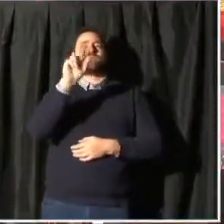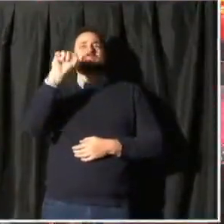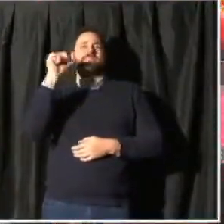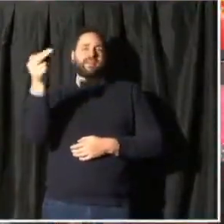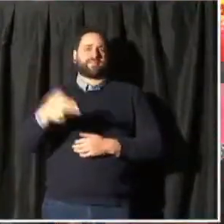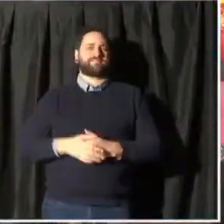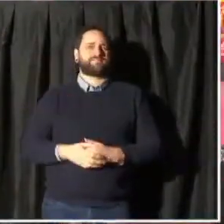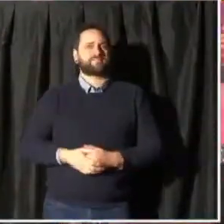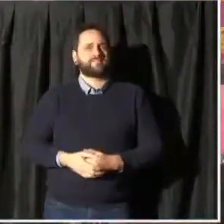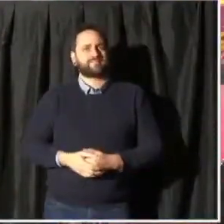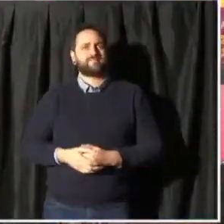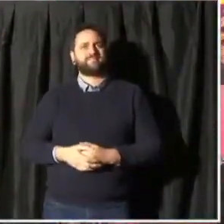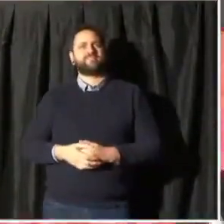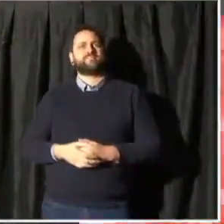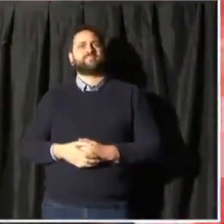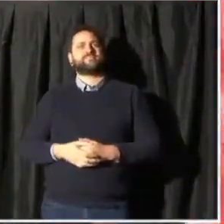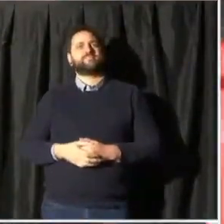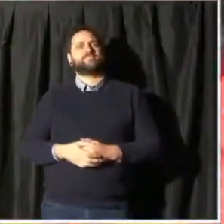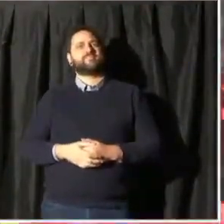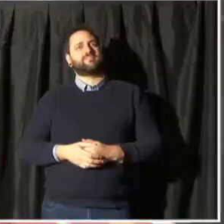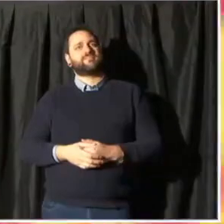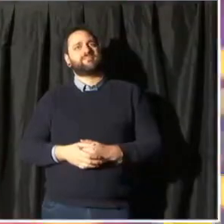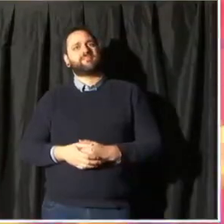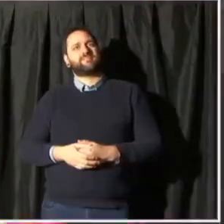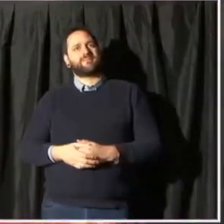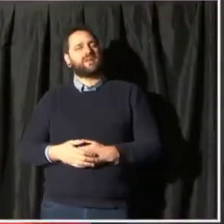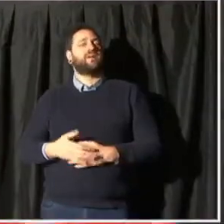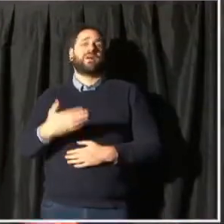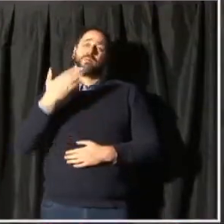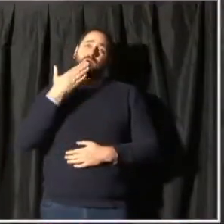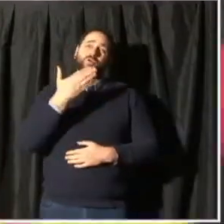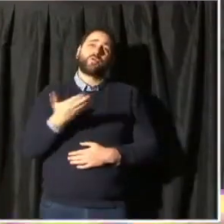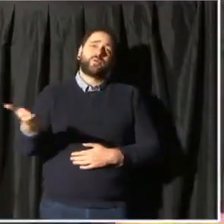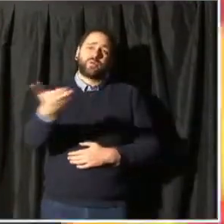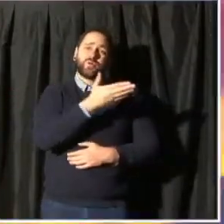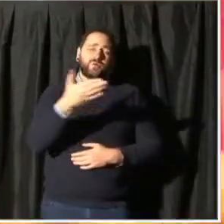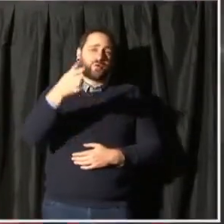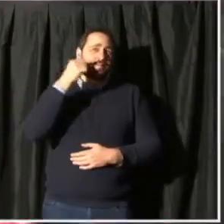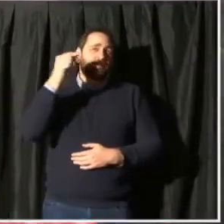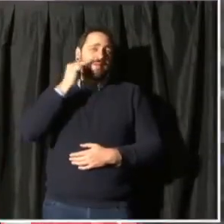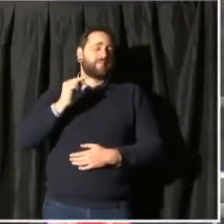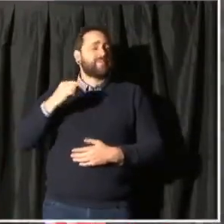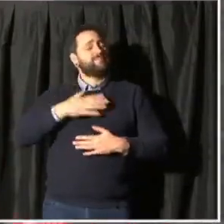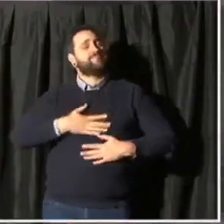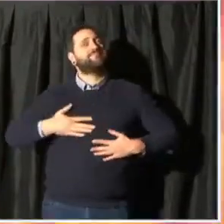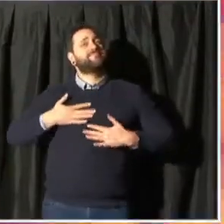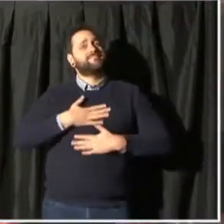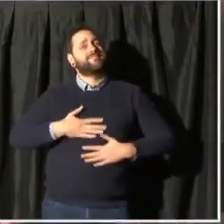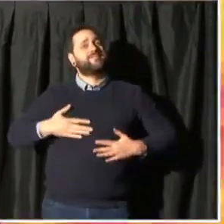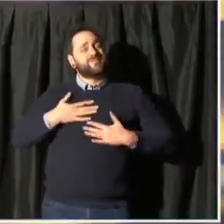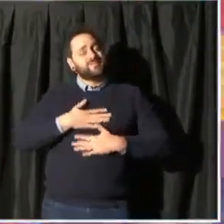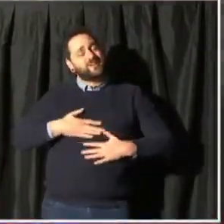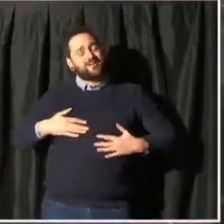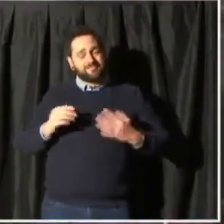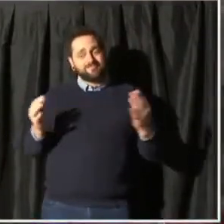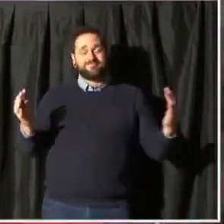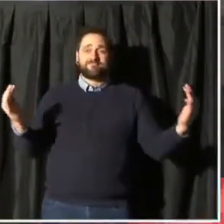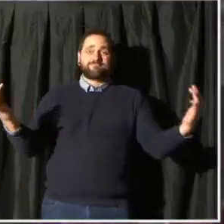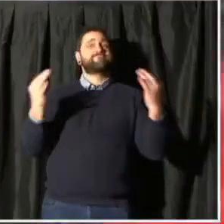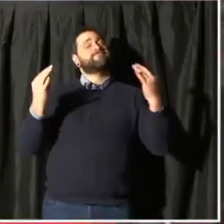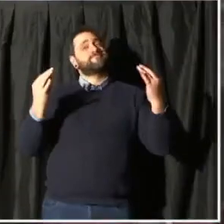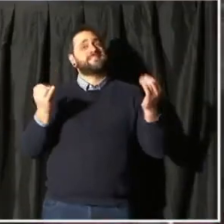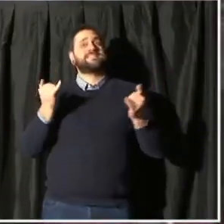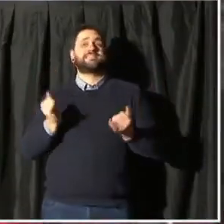bonjour à toutes et à tous très heureux de vous retrouver place de stalingrad si nombreux